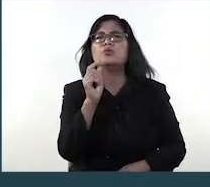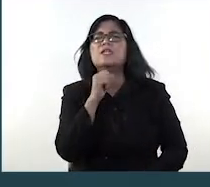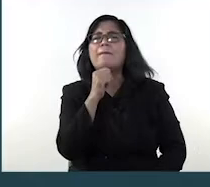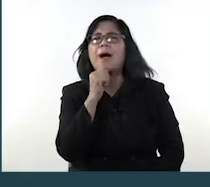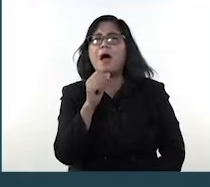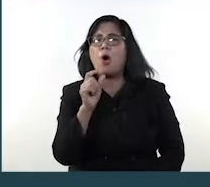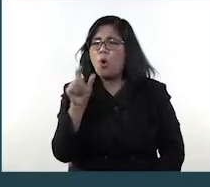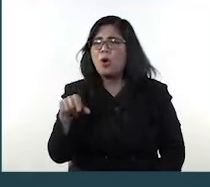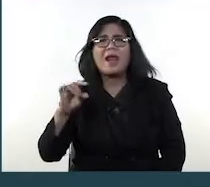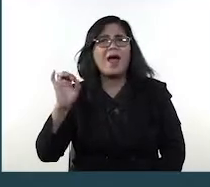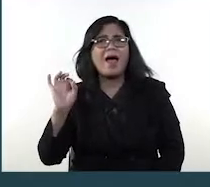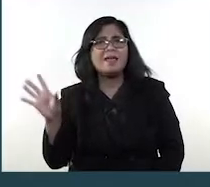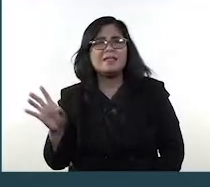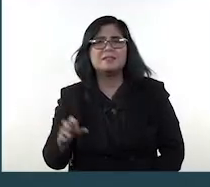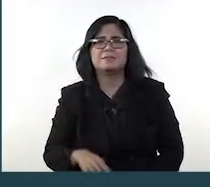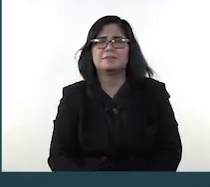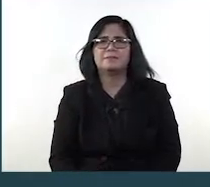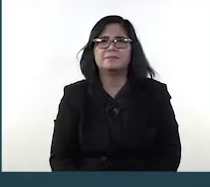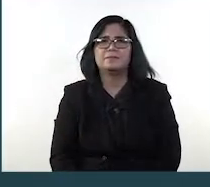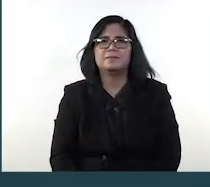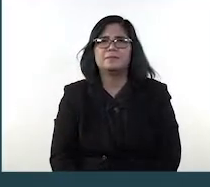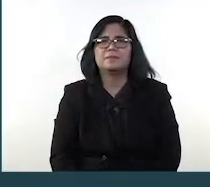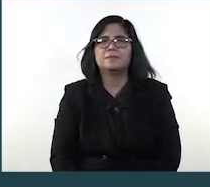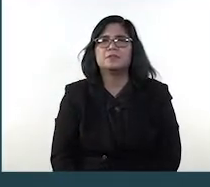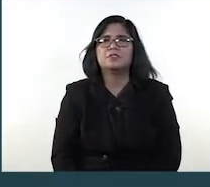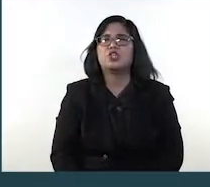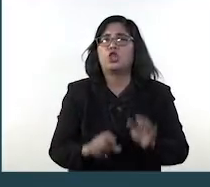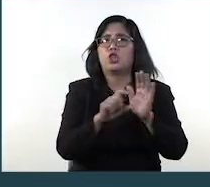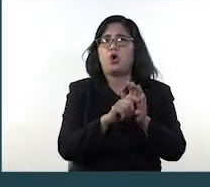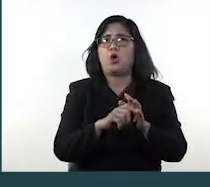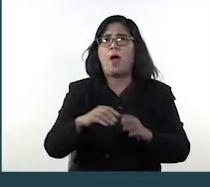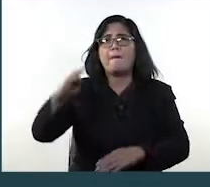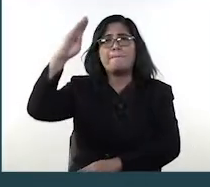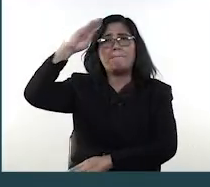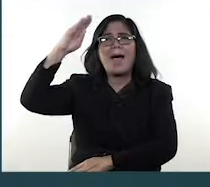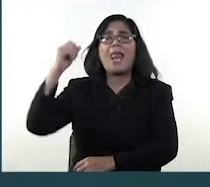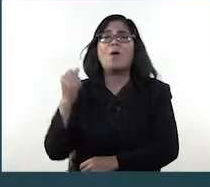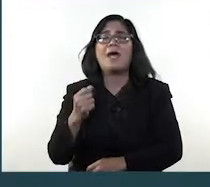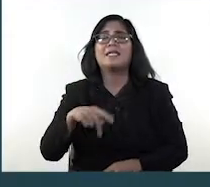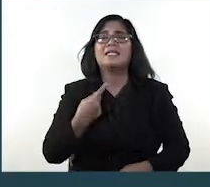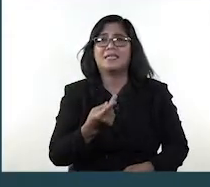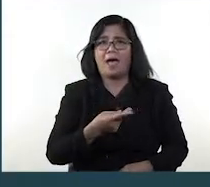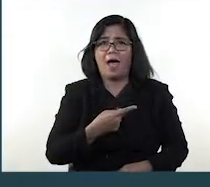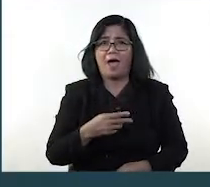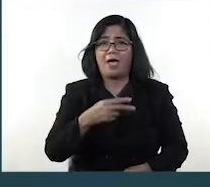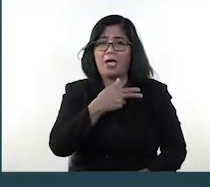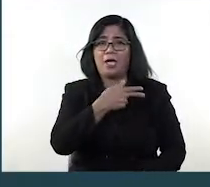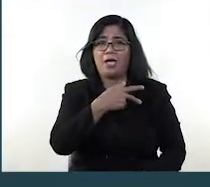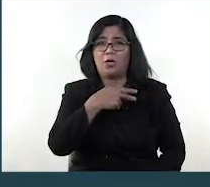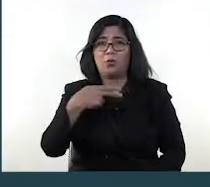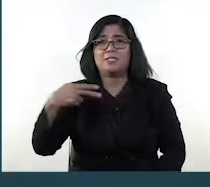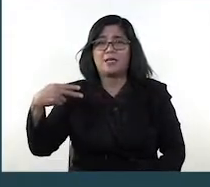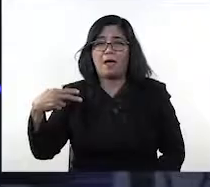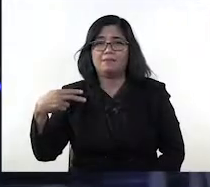lain Hai para pejuang kita misalnya di mana Salshabilla